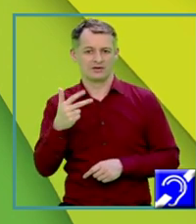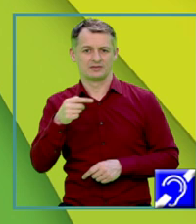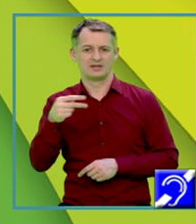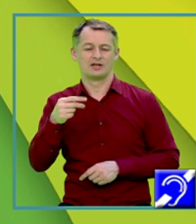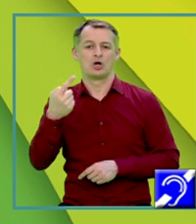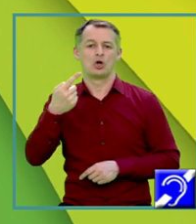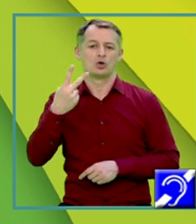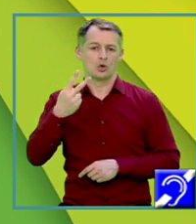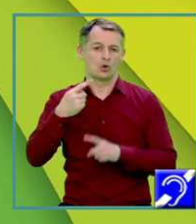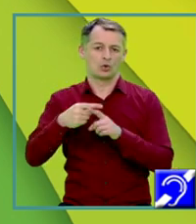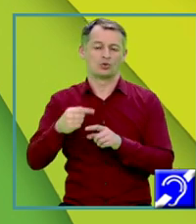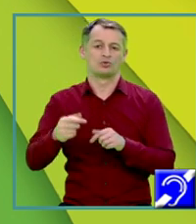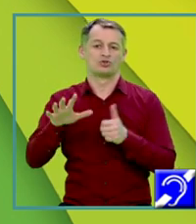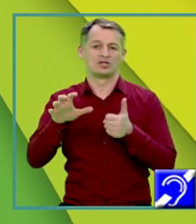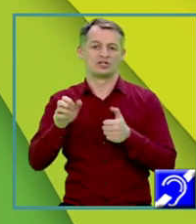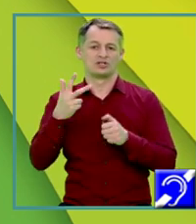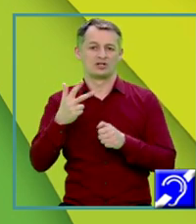azotic.